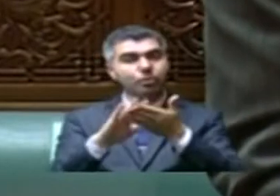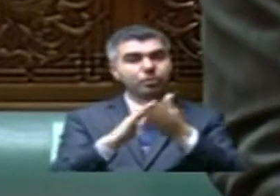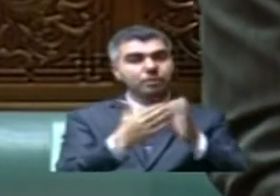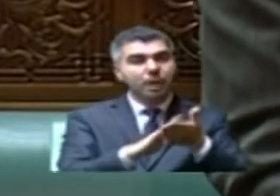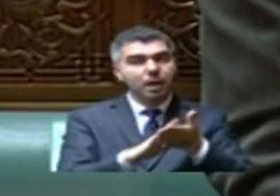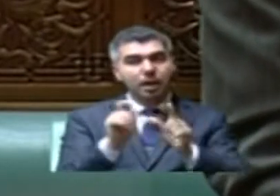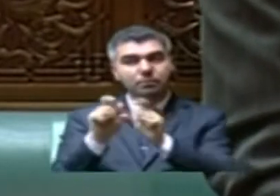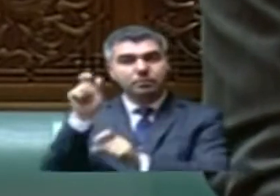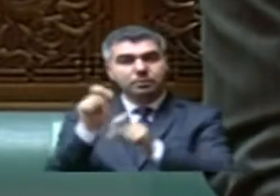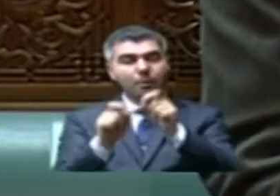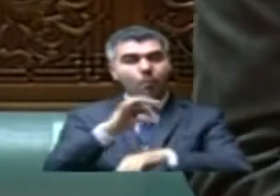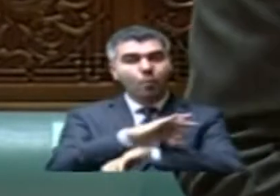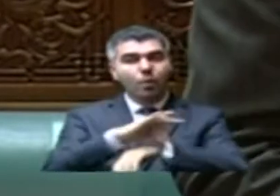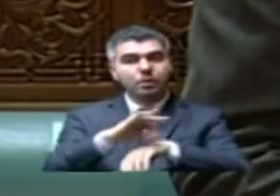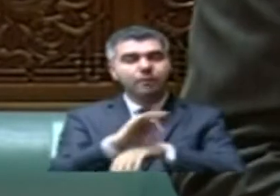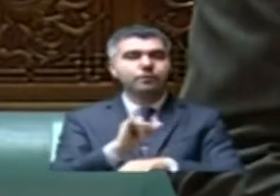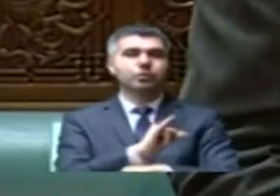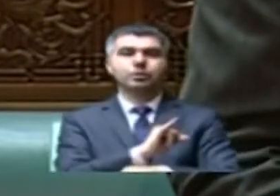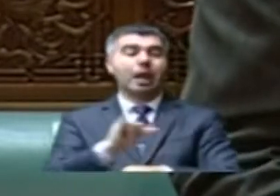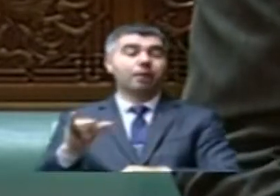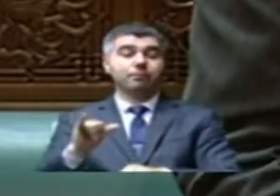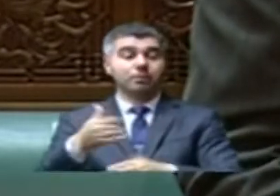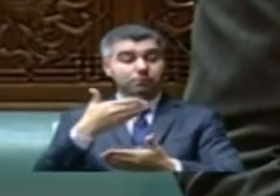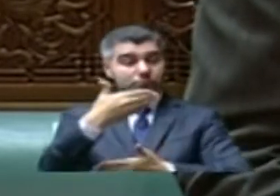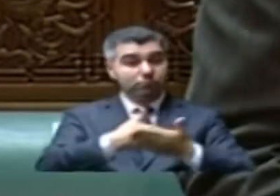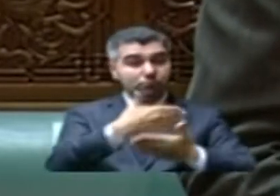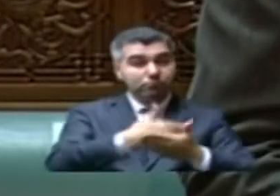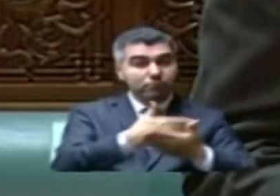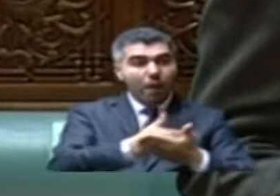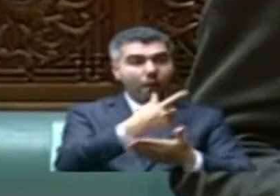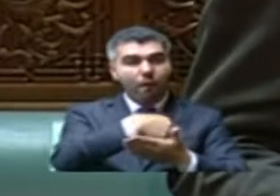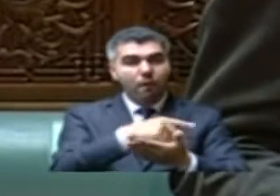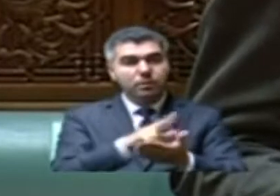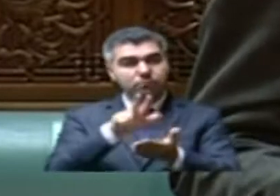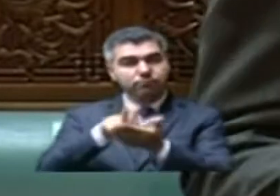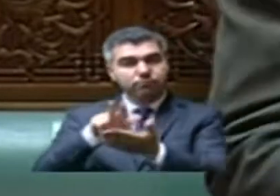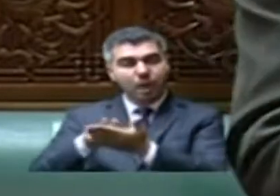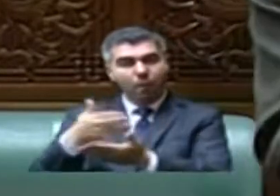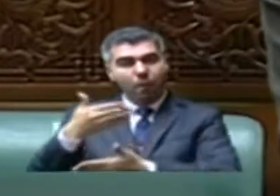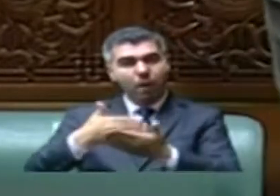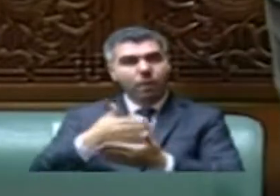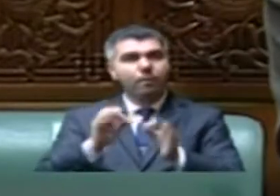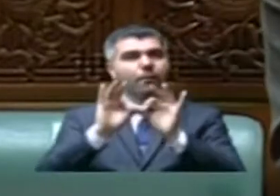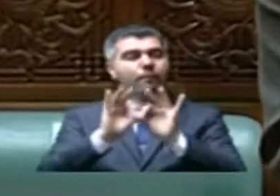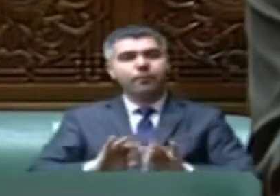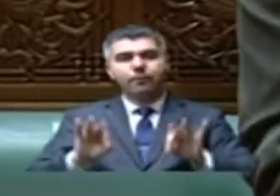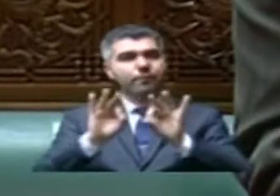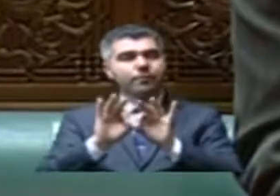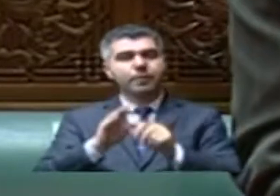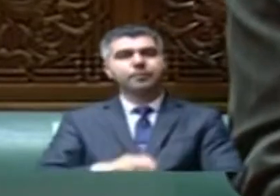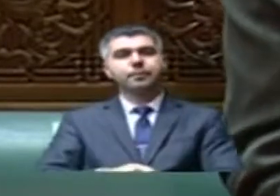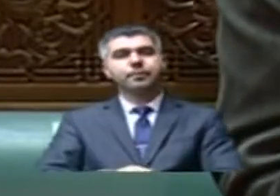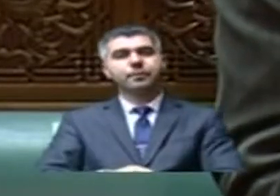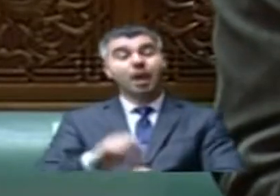المتضررين موثقا بمحضر يمكن الاعتماد والتحدث عن مخرجاته بالطريقة التي تناولها به جوابكم.